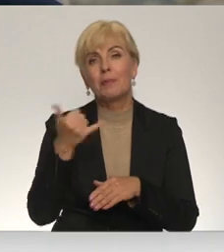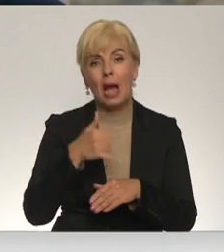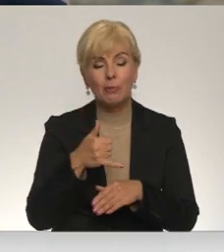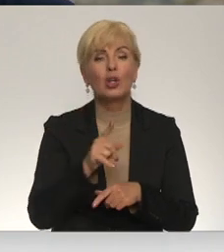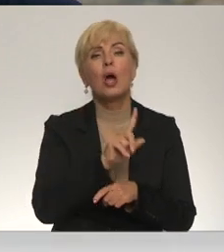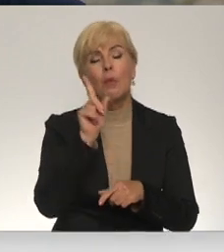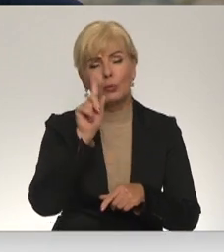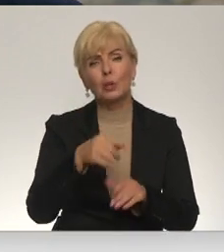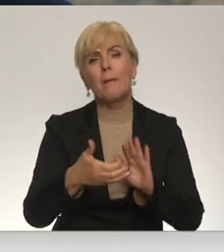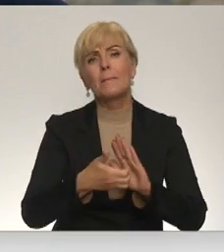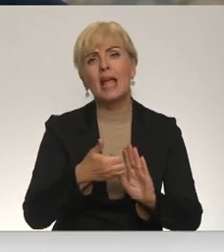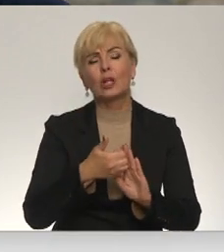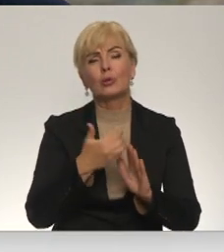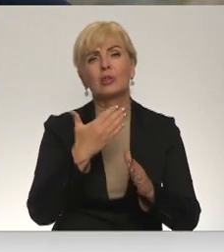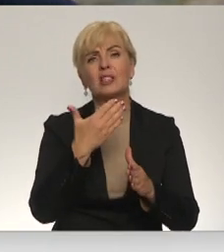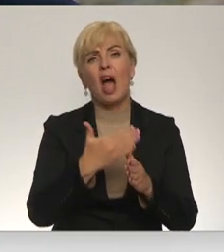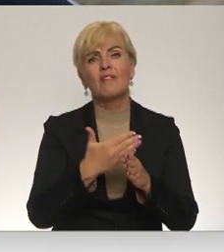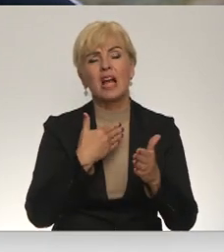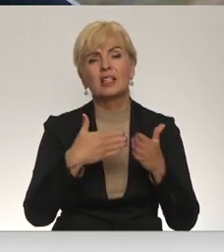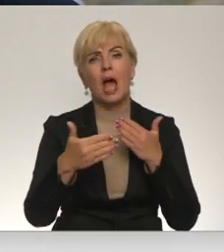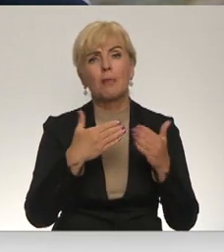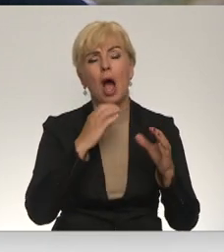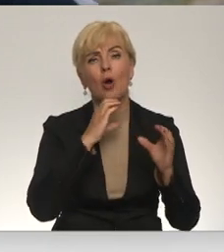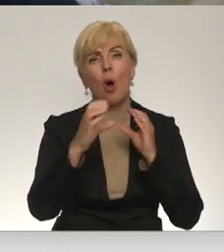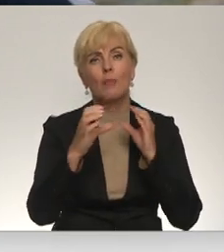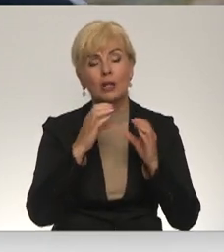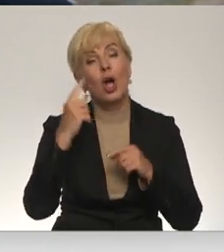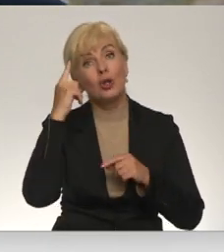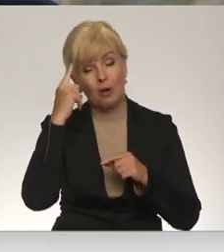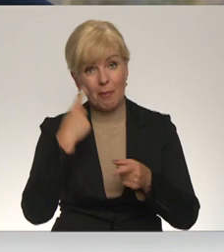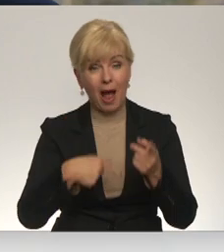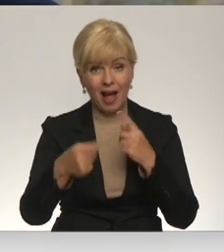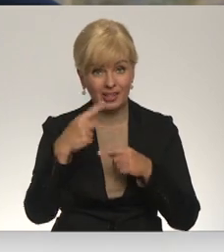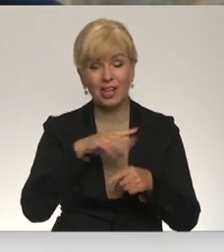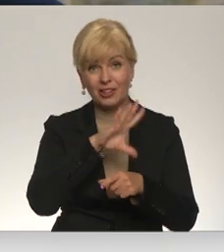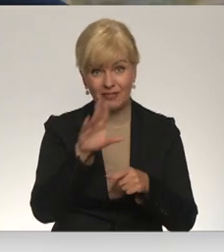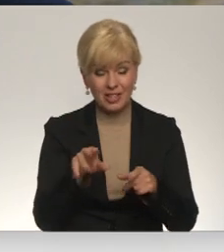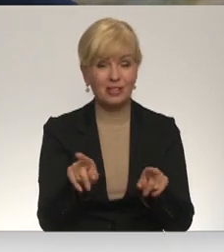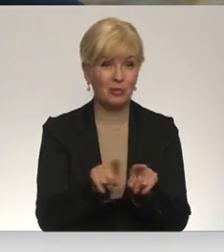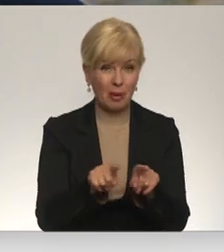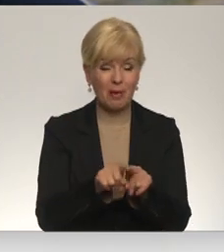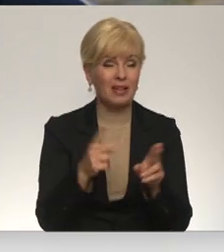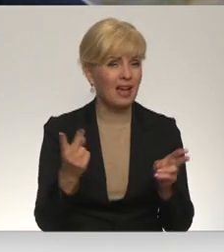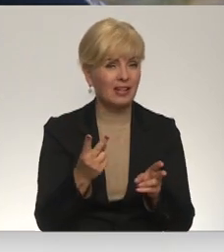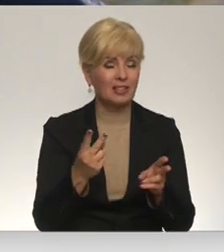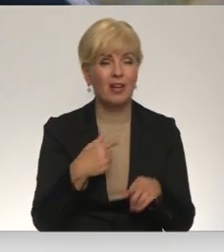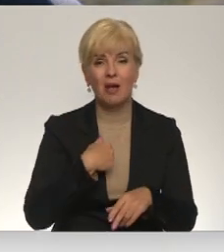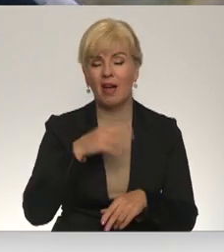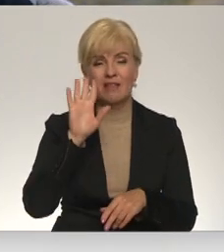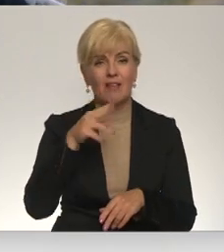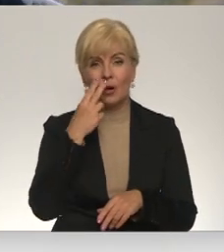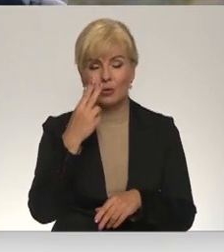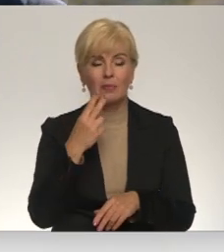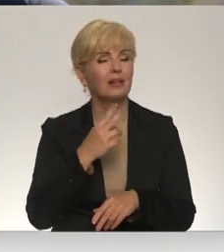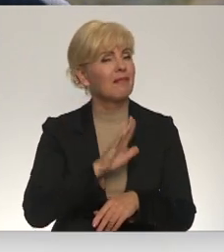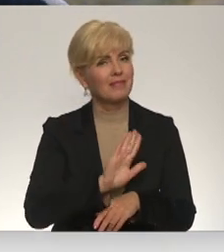tas ir ļoti svarīgi, tāpēc ka šobrīd mēs varbūt varam domāt, viss ir atgriezies ierastajās sliedēs un it kā tam vairs nepievērst uzmanību. Bet bērniem ir